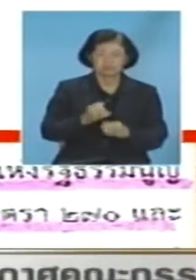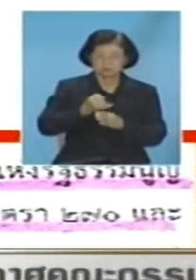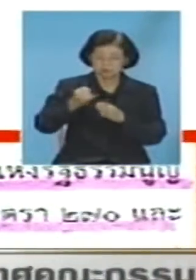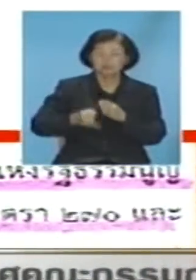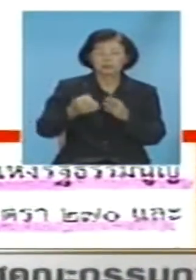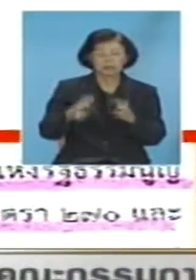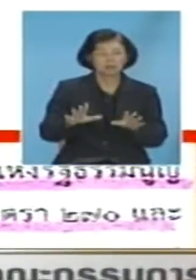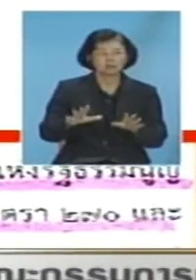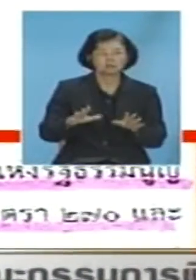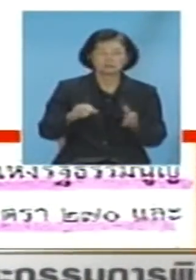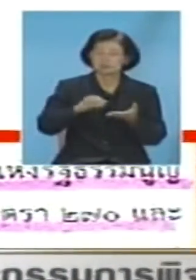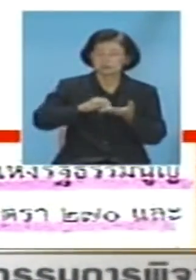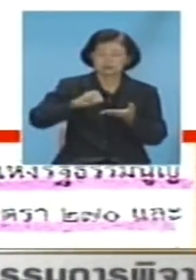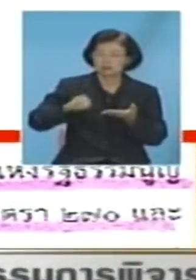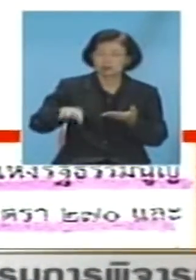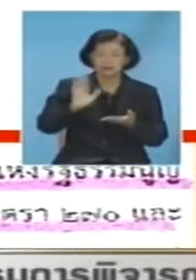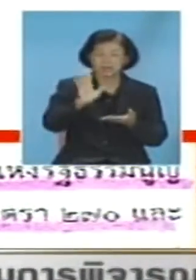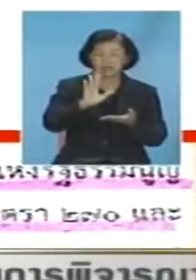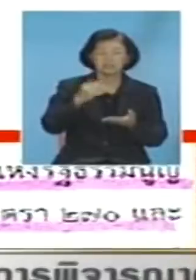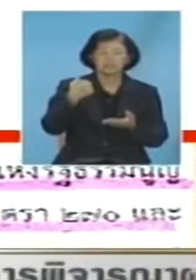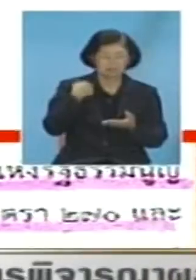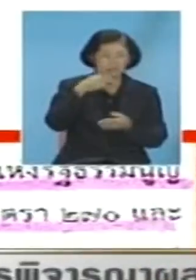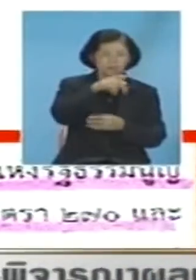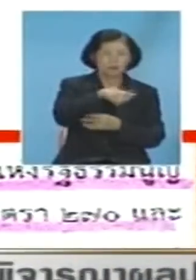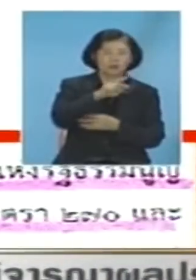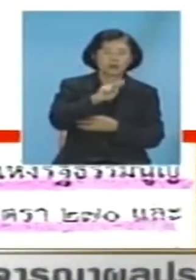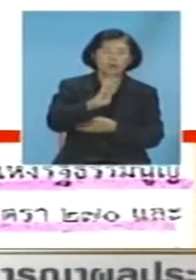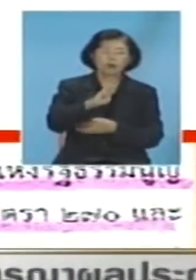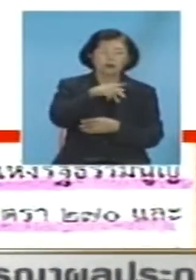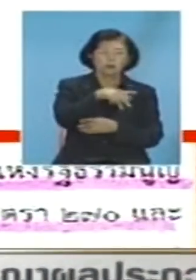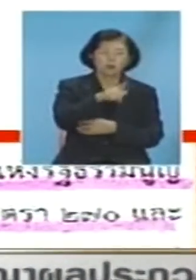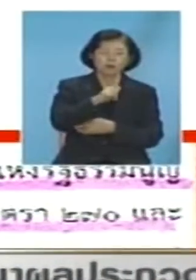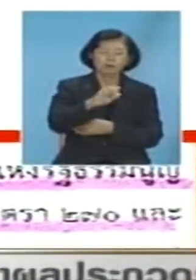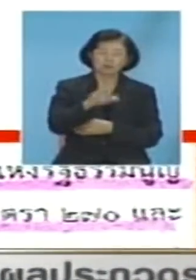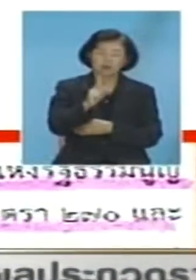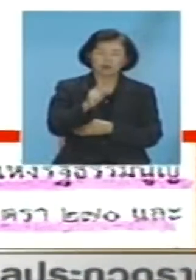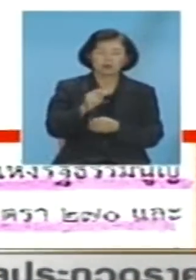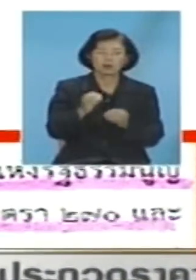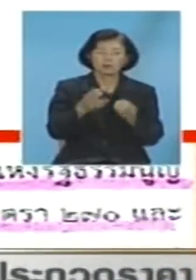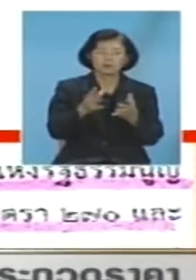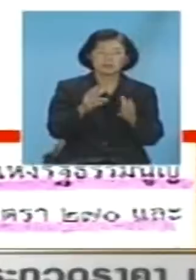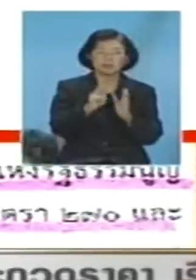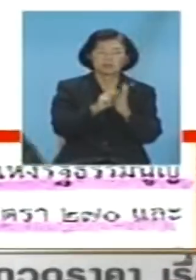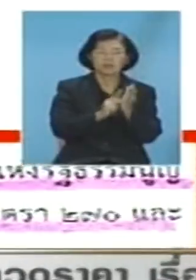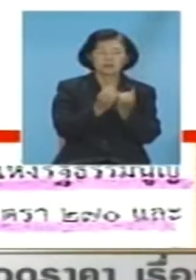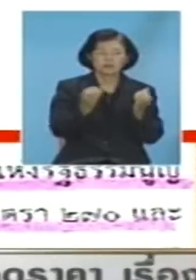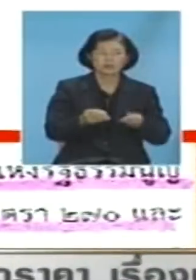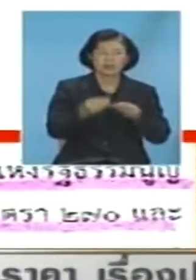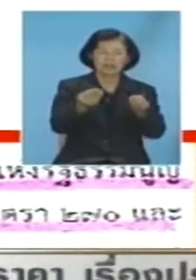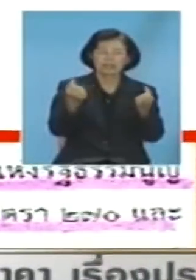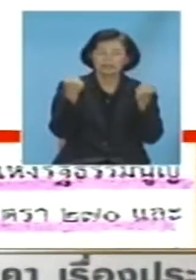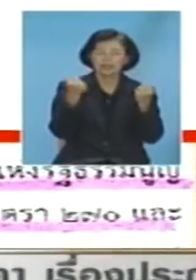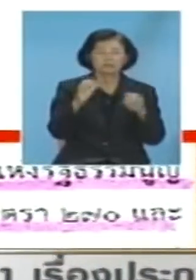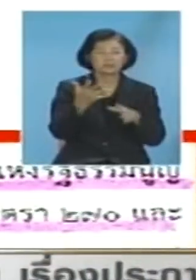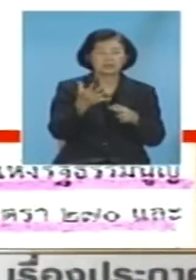แล้วไม่อาจถอดถอนได้เหลือเพียงพ.ร.บ.ปปช.ซึ่งไม่มีรัฐธรรมนูญที่ให้อำนาจไว้ค่ะสำหรับเรื่องประเด็น